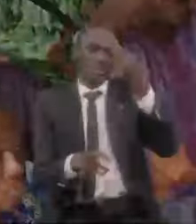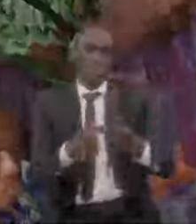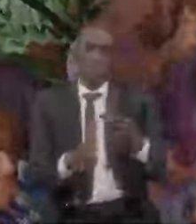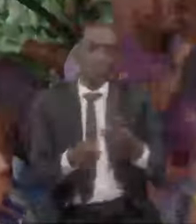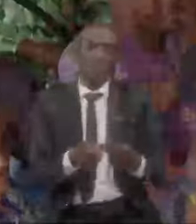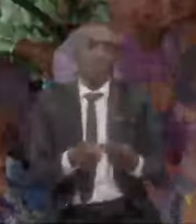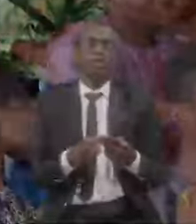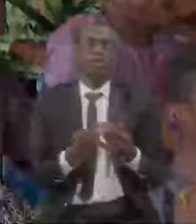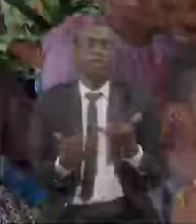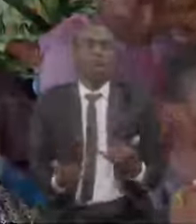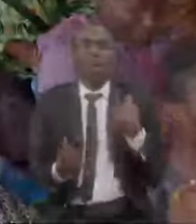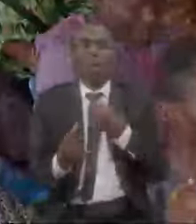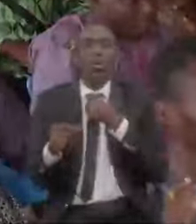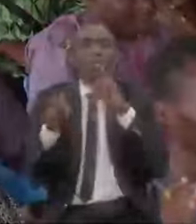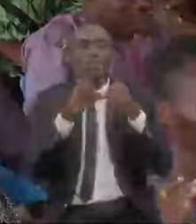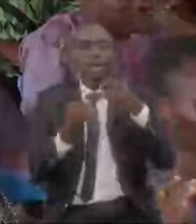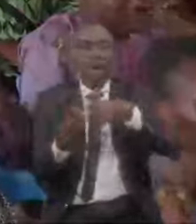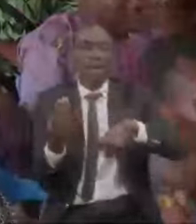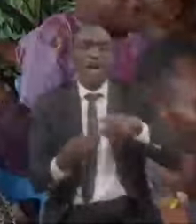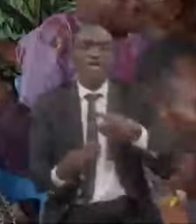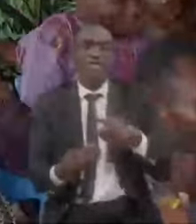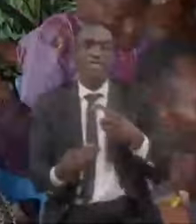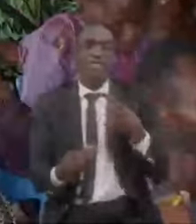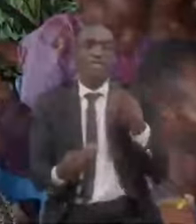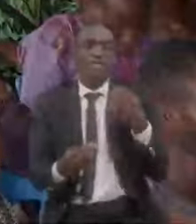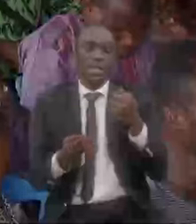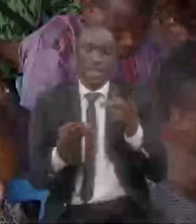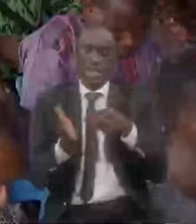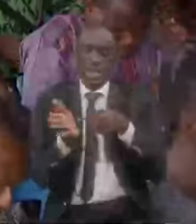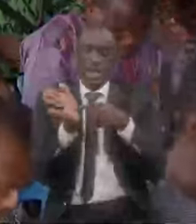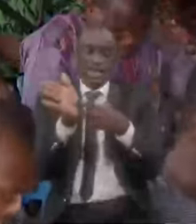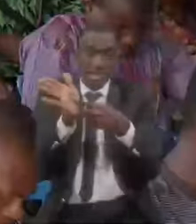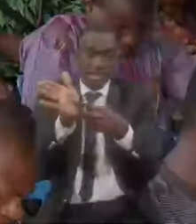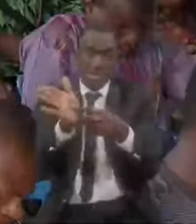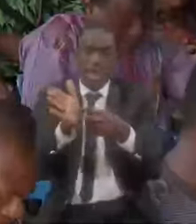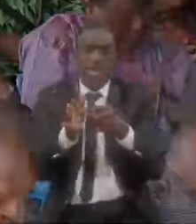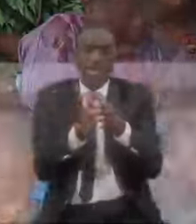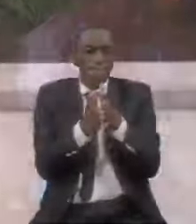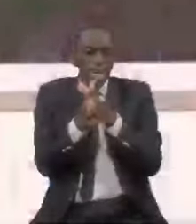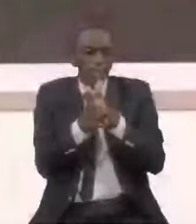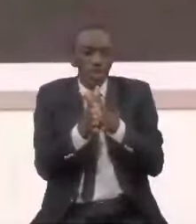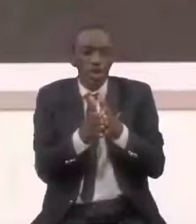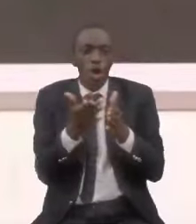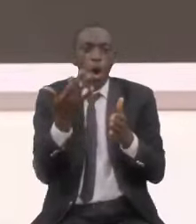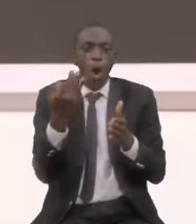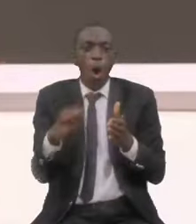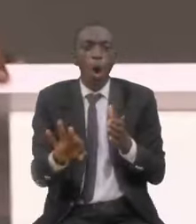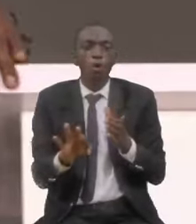Nous parlons de la passion exemplaire de Ruth pour la